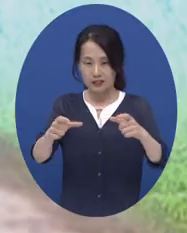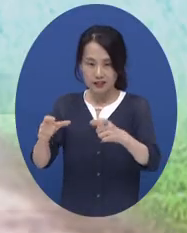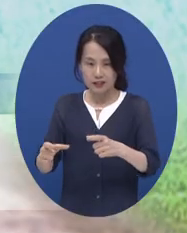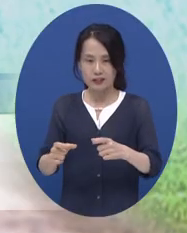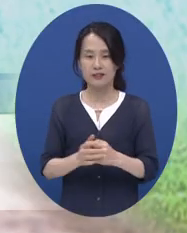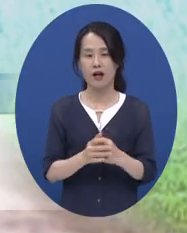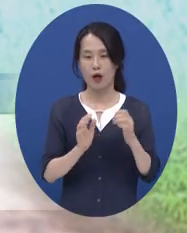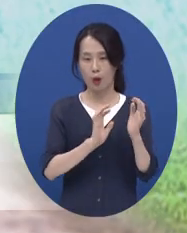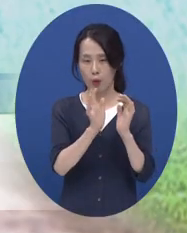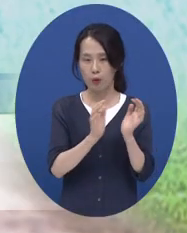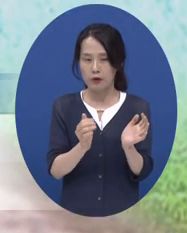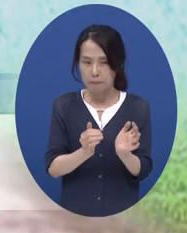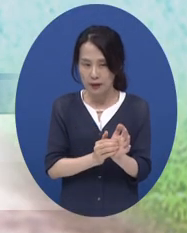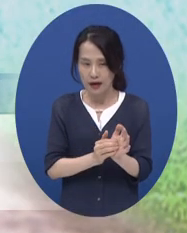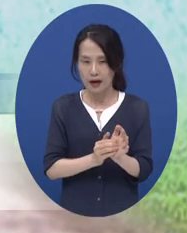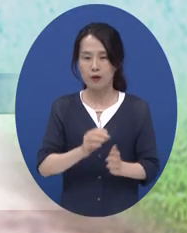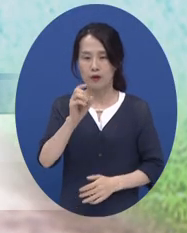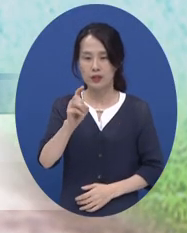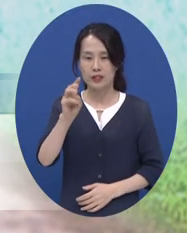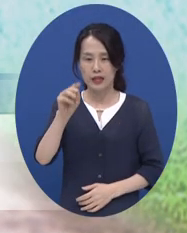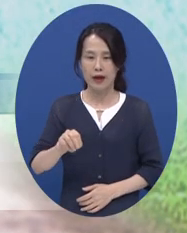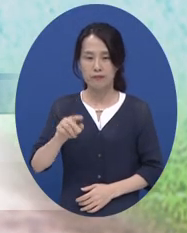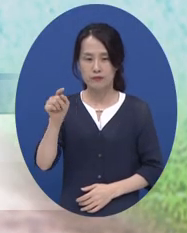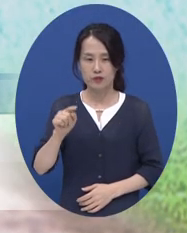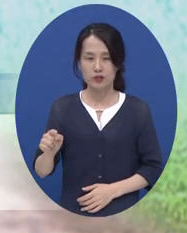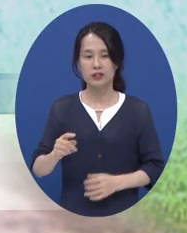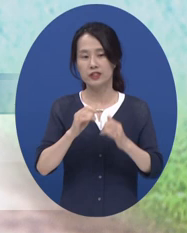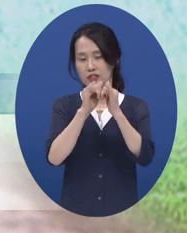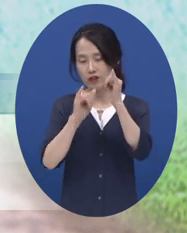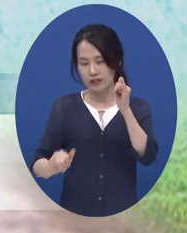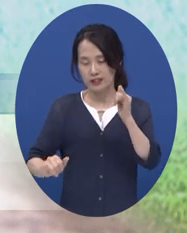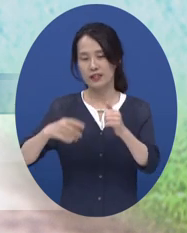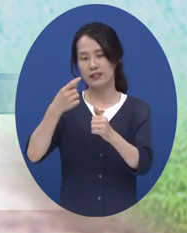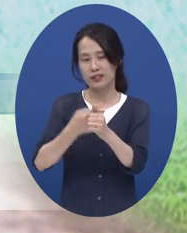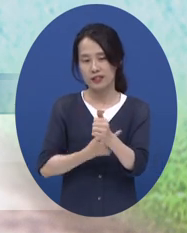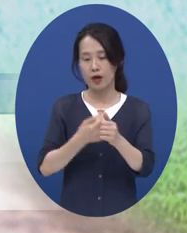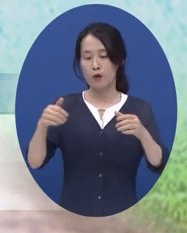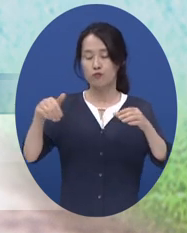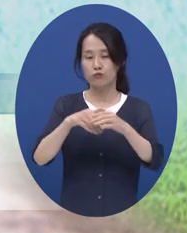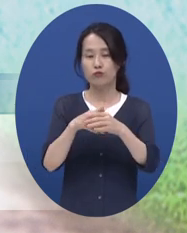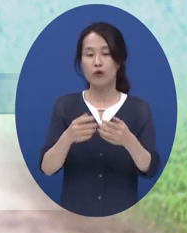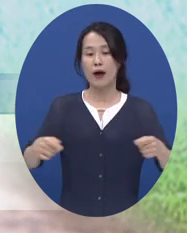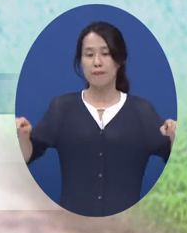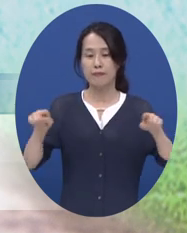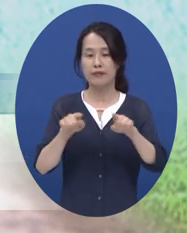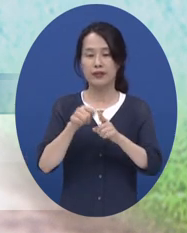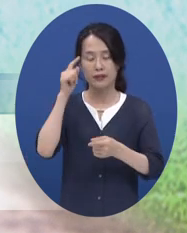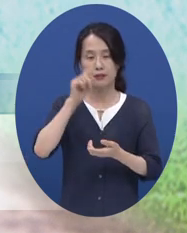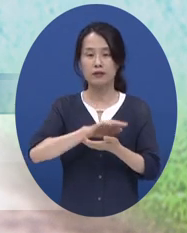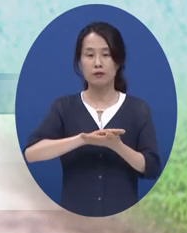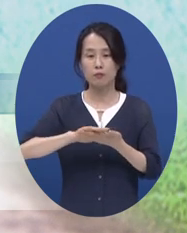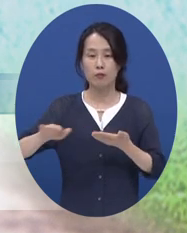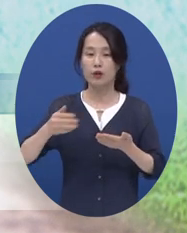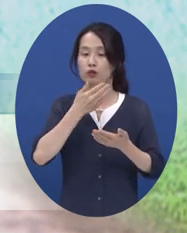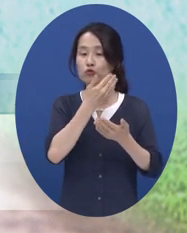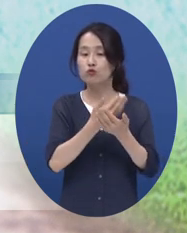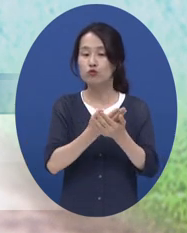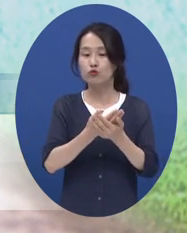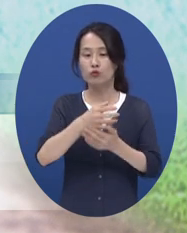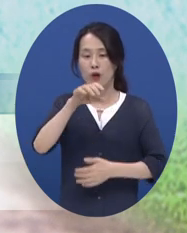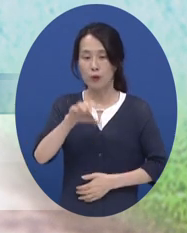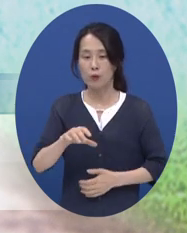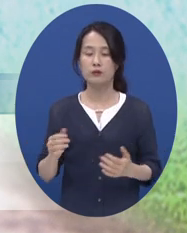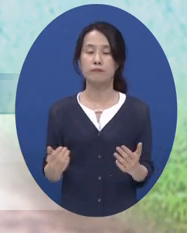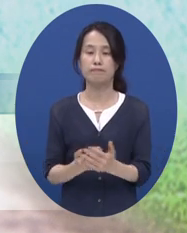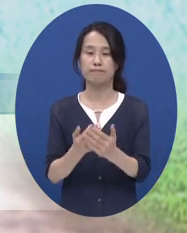지방자치단체들과 긴밀하게 협력하면서 비무장지대를 역사, 생태, 문화가 함께하는